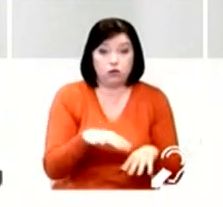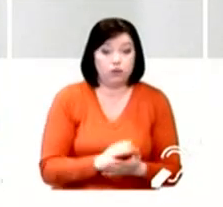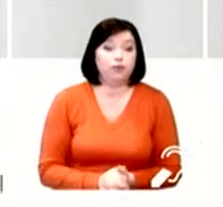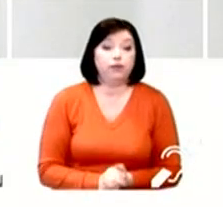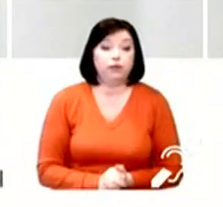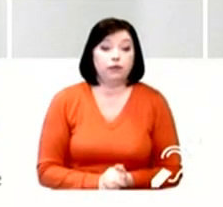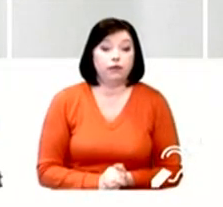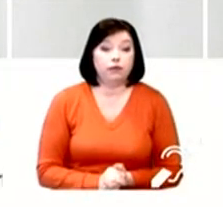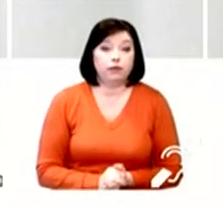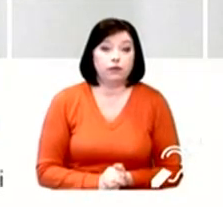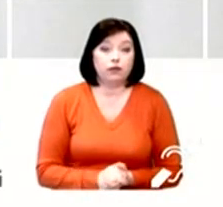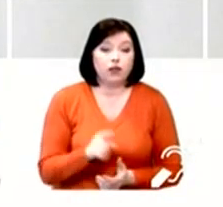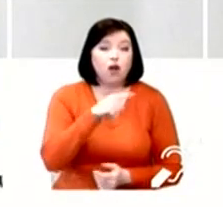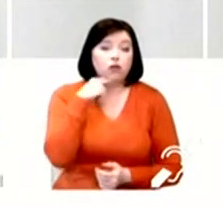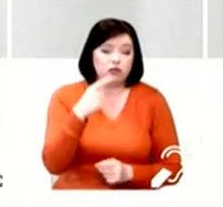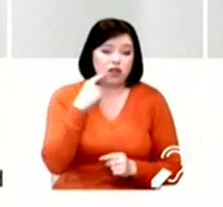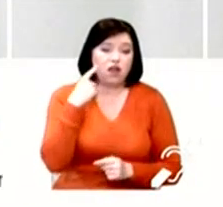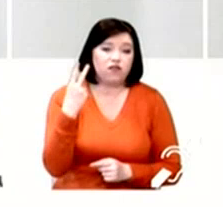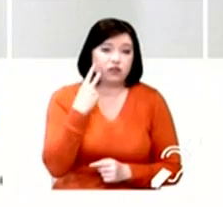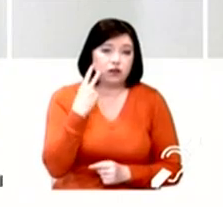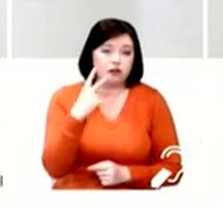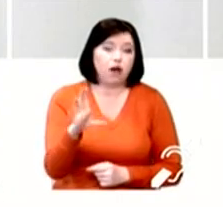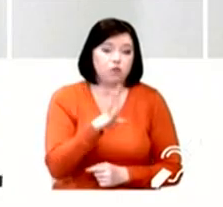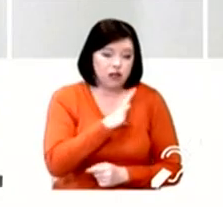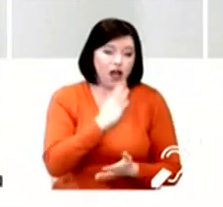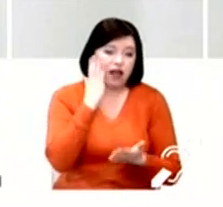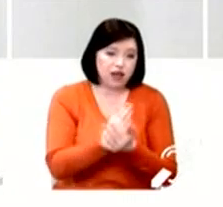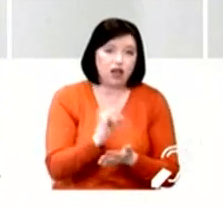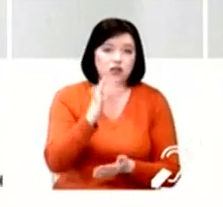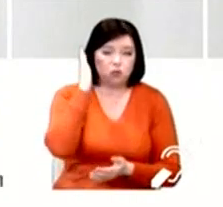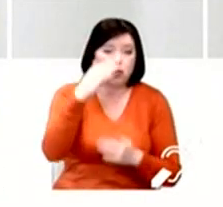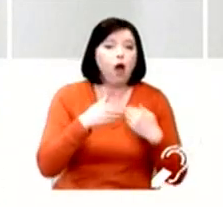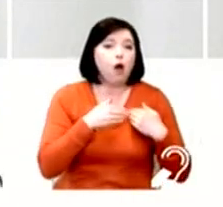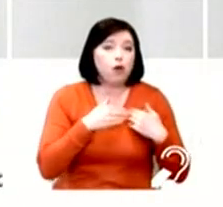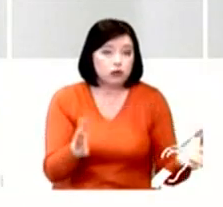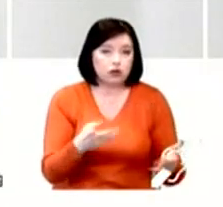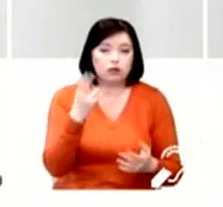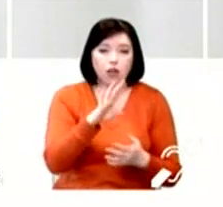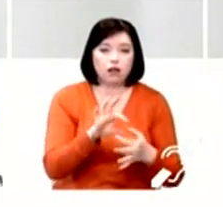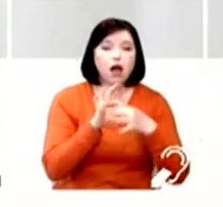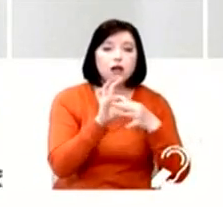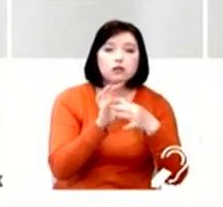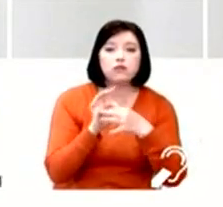западных. Россия всегда была, есть и остается открытой для налаживания